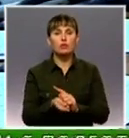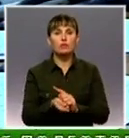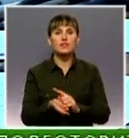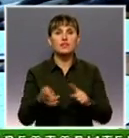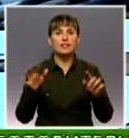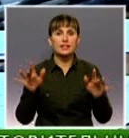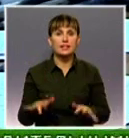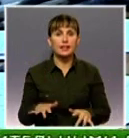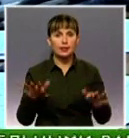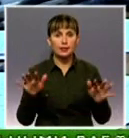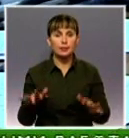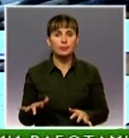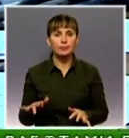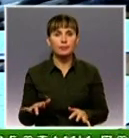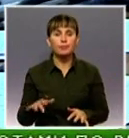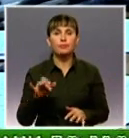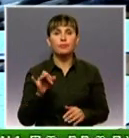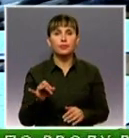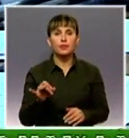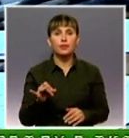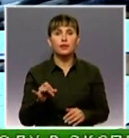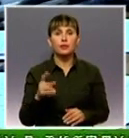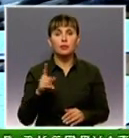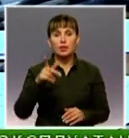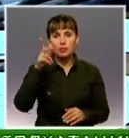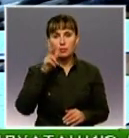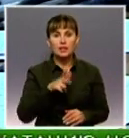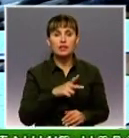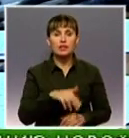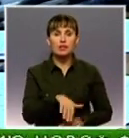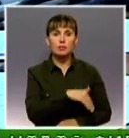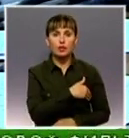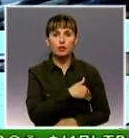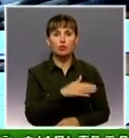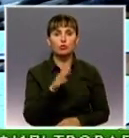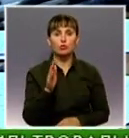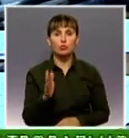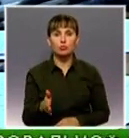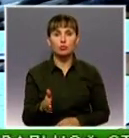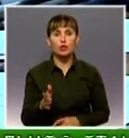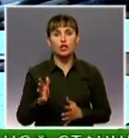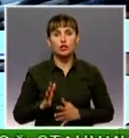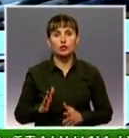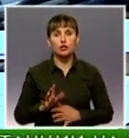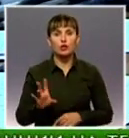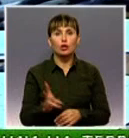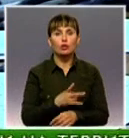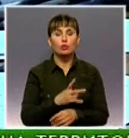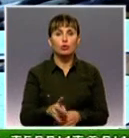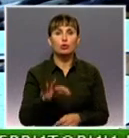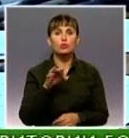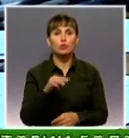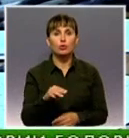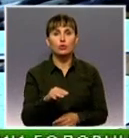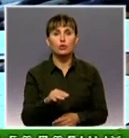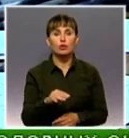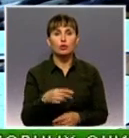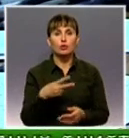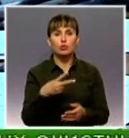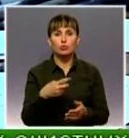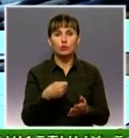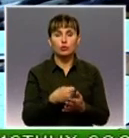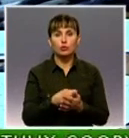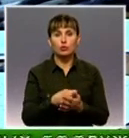в снег. В первой декаде температурный фон ожидается ночью от 2 до